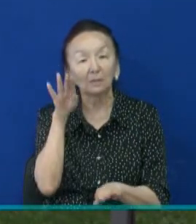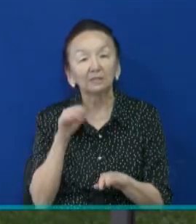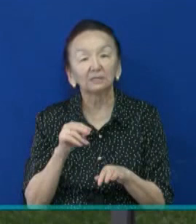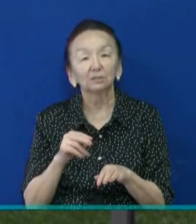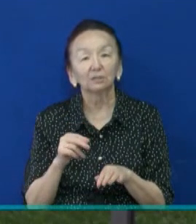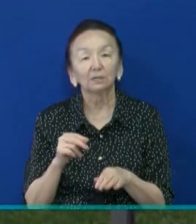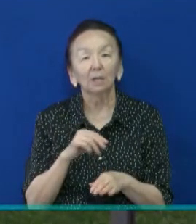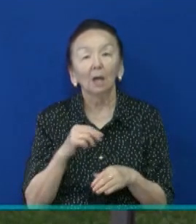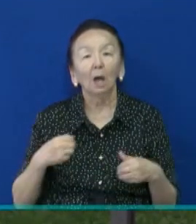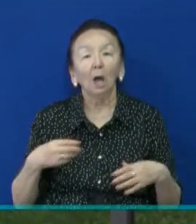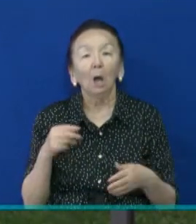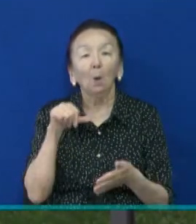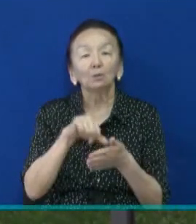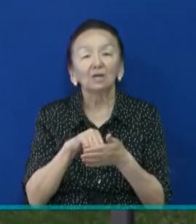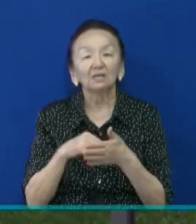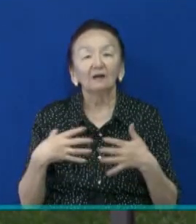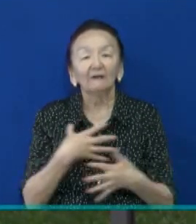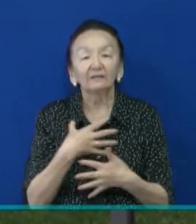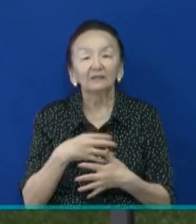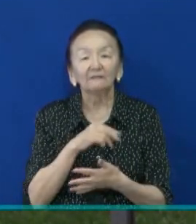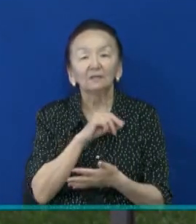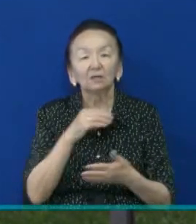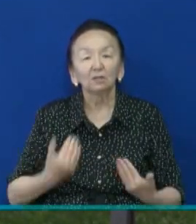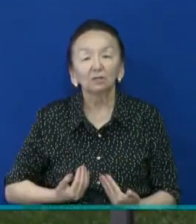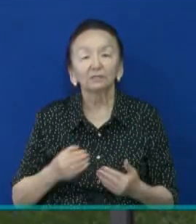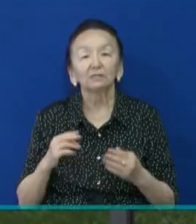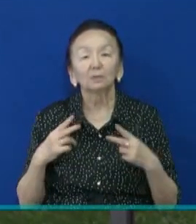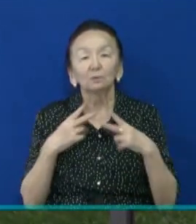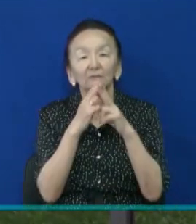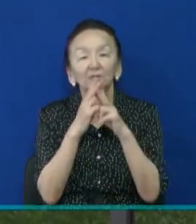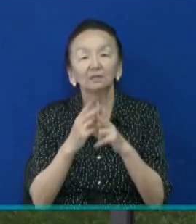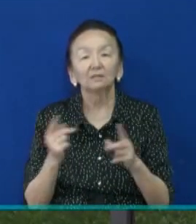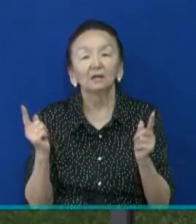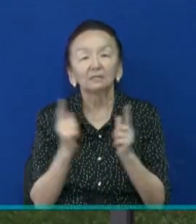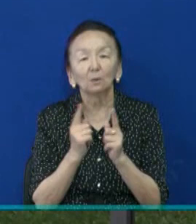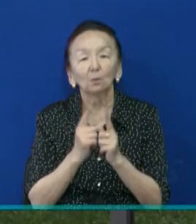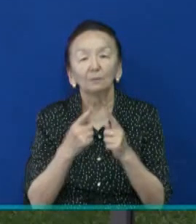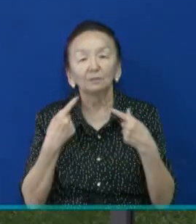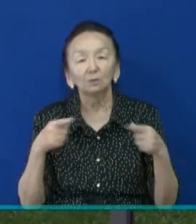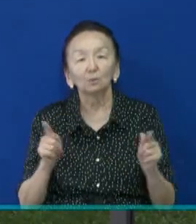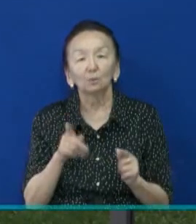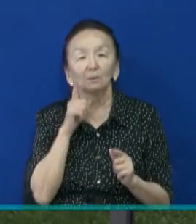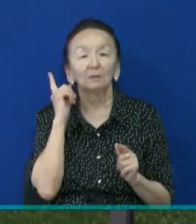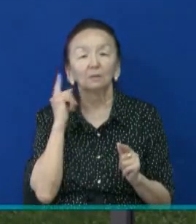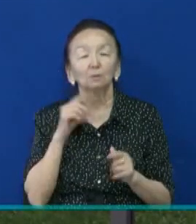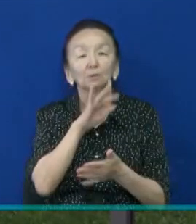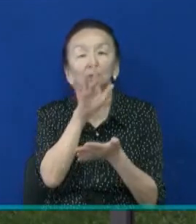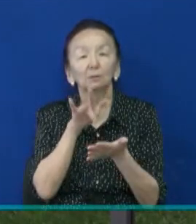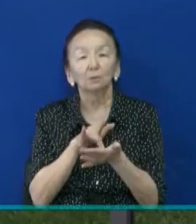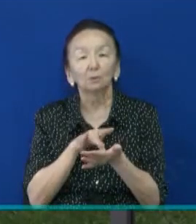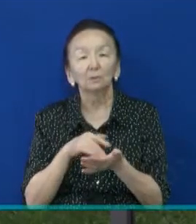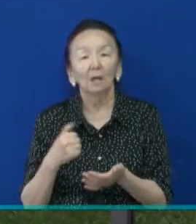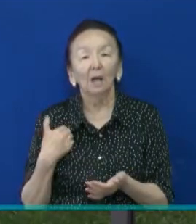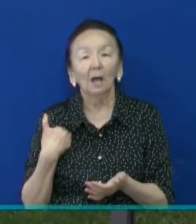участие и в активной жизни университета, ездил и в другие города, знакомился с молодежью других учебных заведений других регионов.